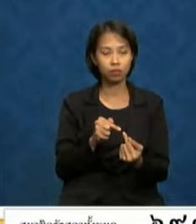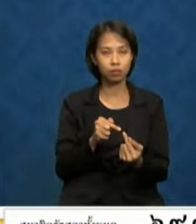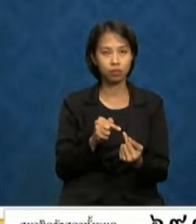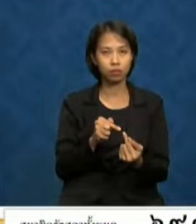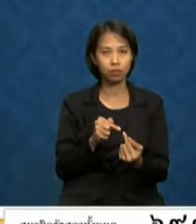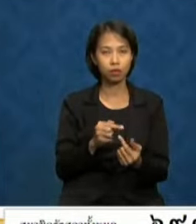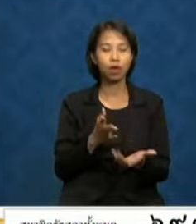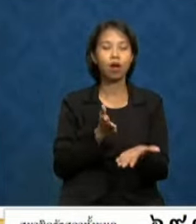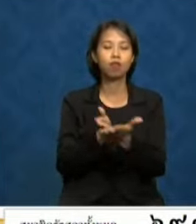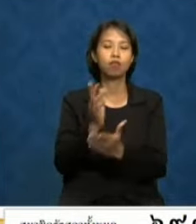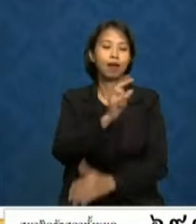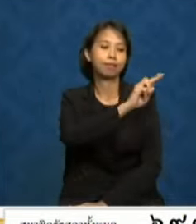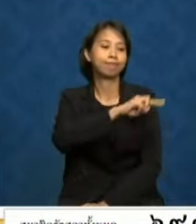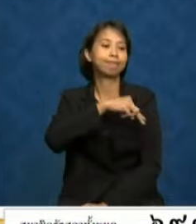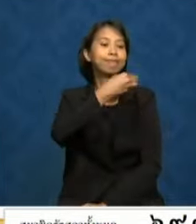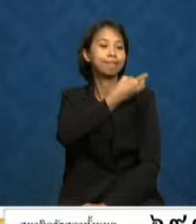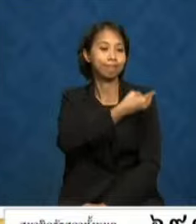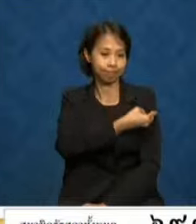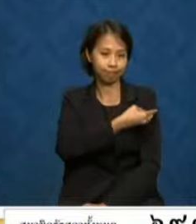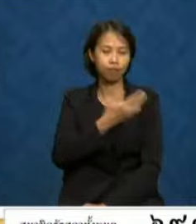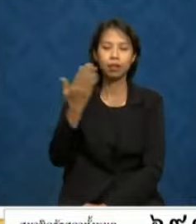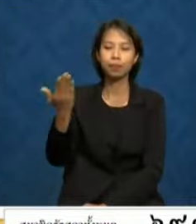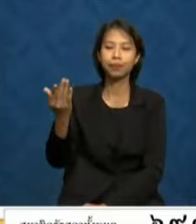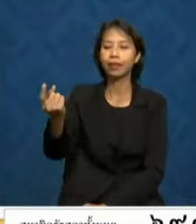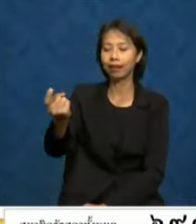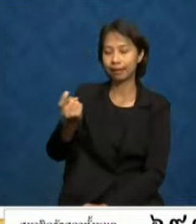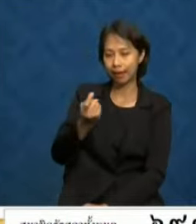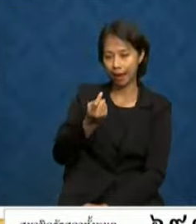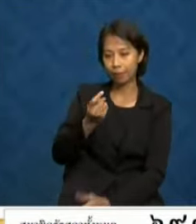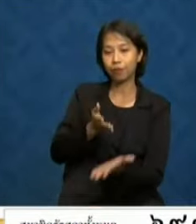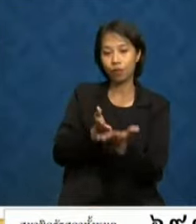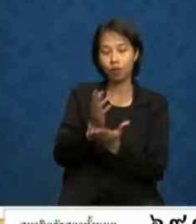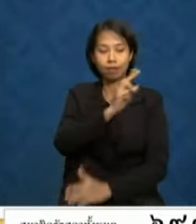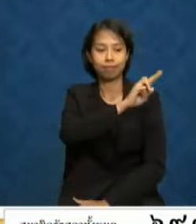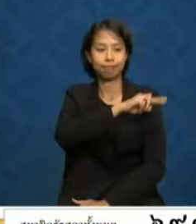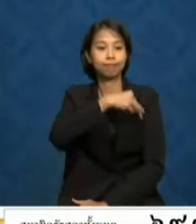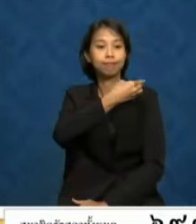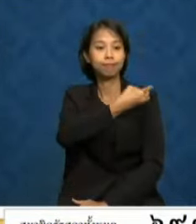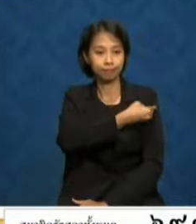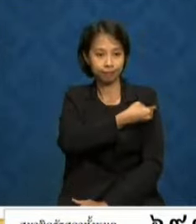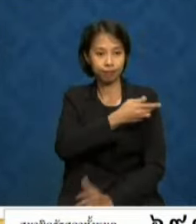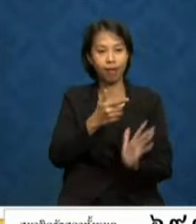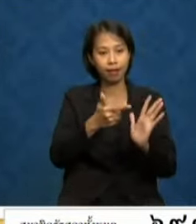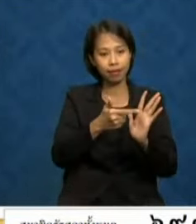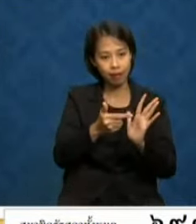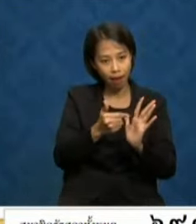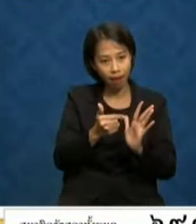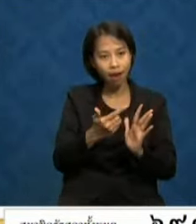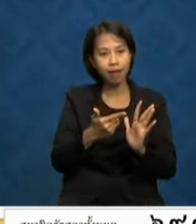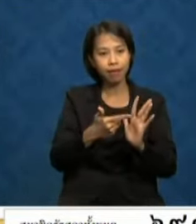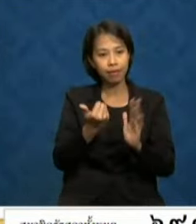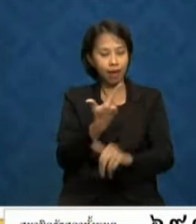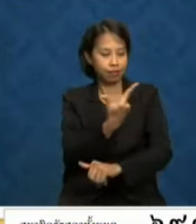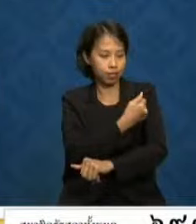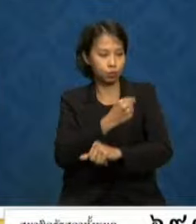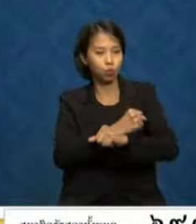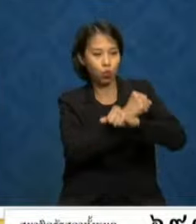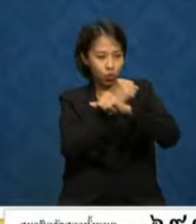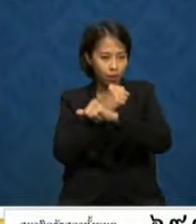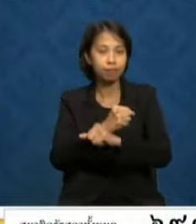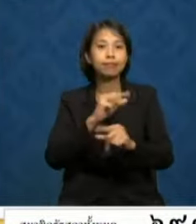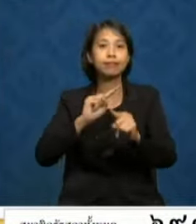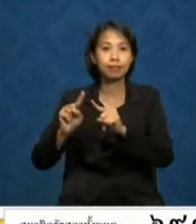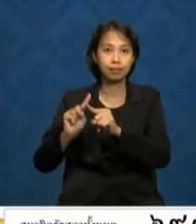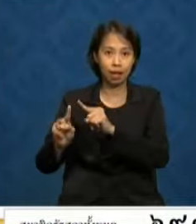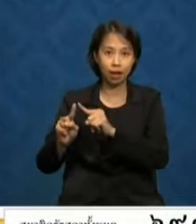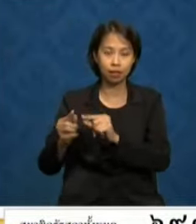ด้านสาธารณสุขที่ท่านเปรมศักดิ์สอบถามนะคะเกี่ยวกับเรื่องของยาวัคซีนเรื่องว่าจ